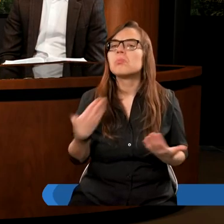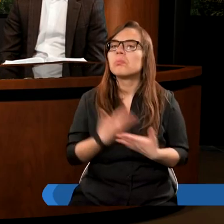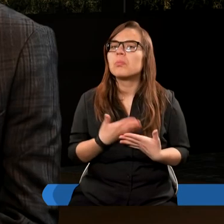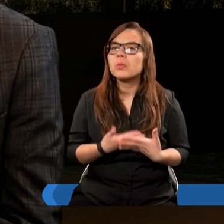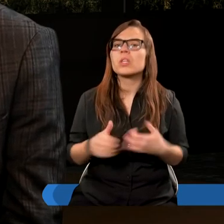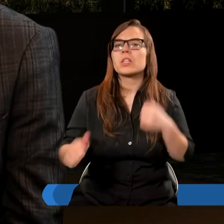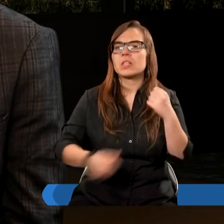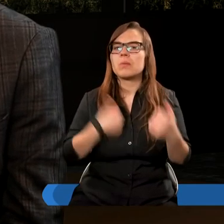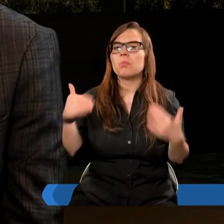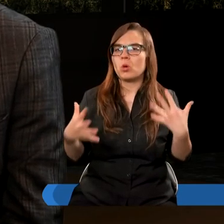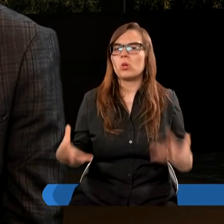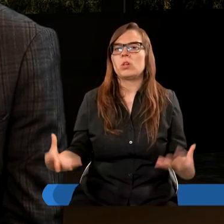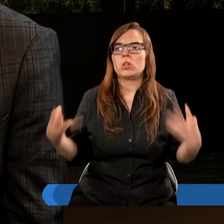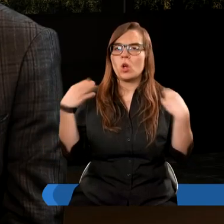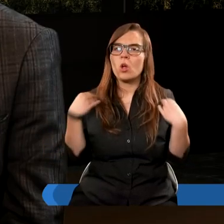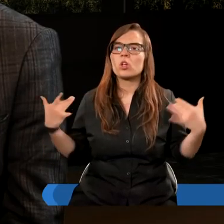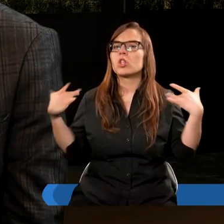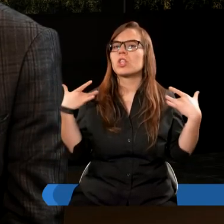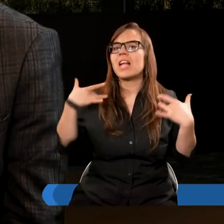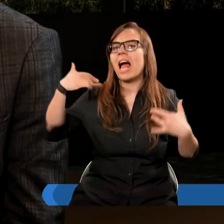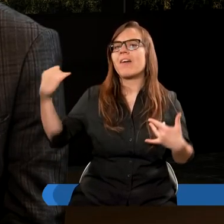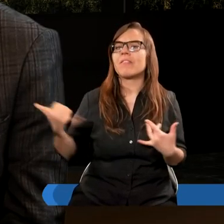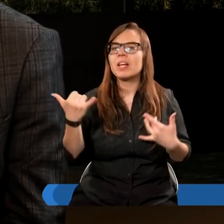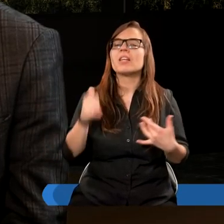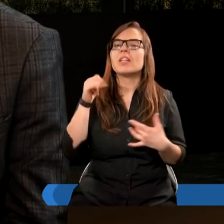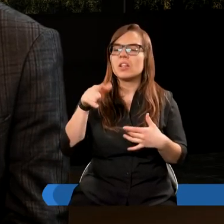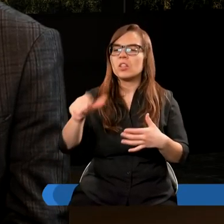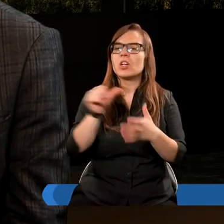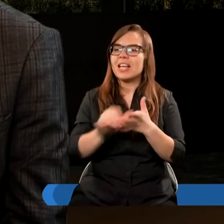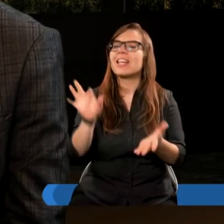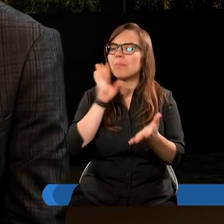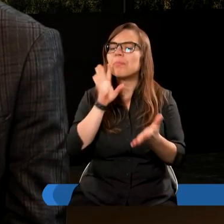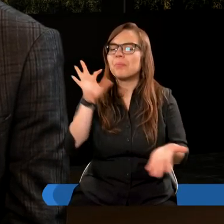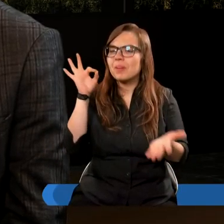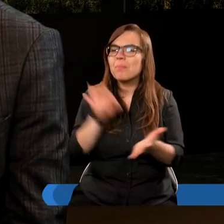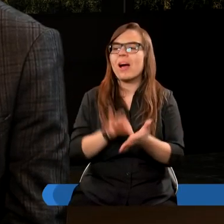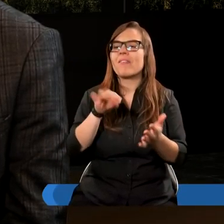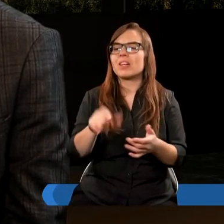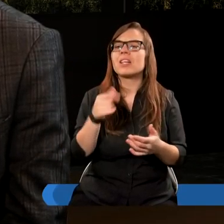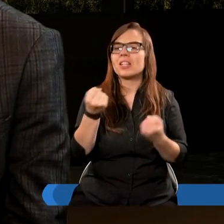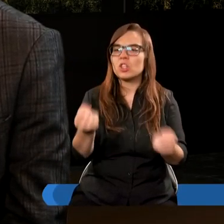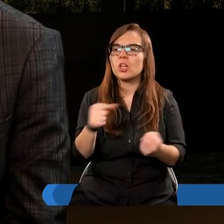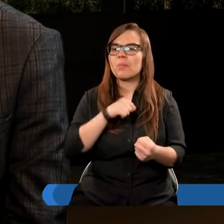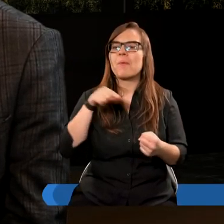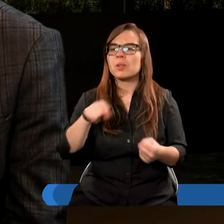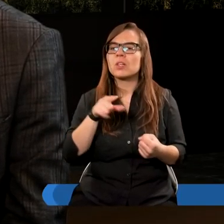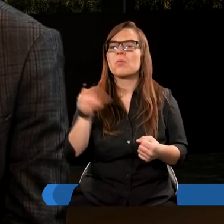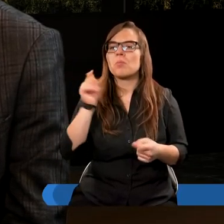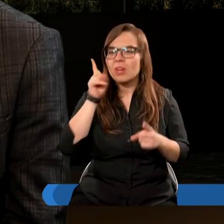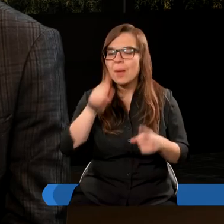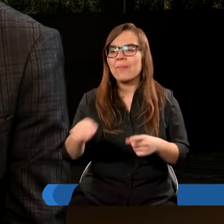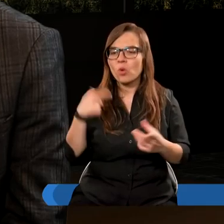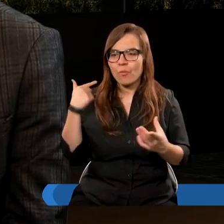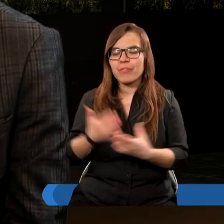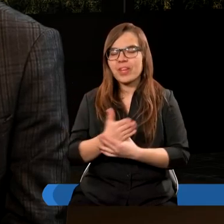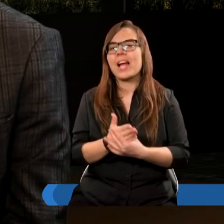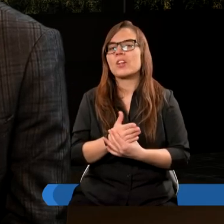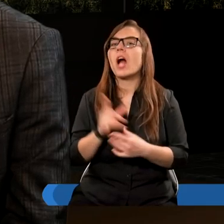mogli dostąpić tego życia wiecznego i każdy, kto w Niego wierzy, będzie zbawiony i ja się tego trzymam. Ja w to naprawdę wierzę.